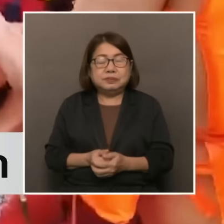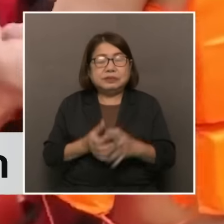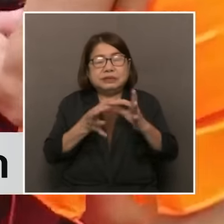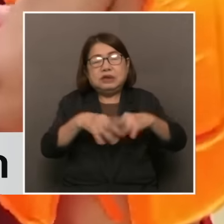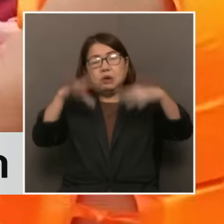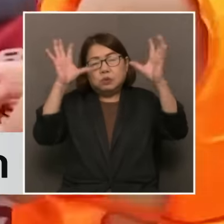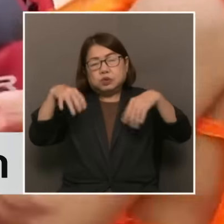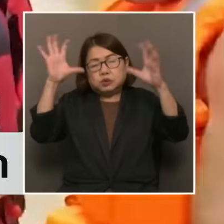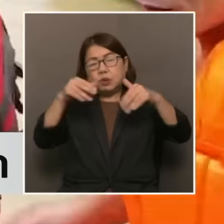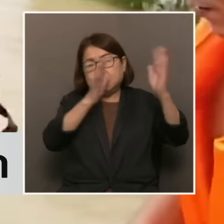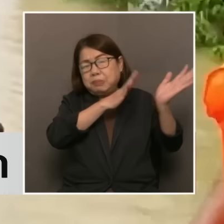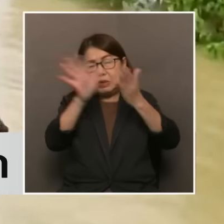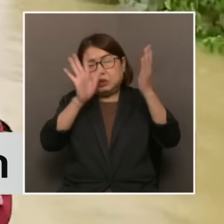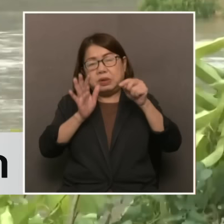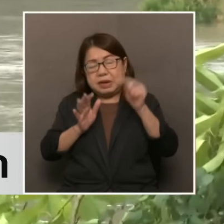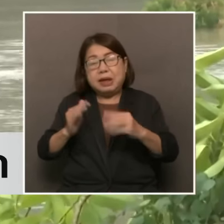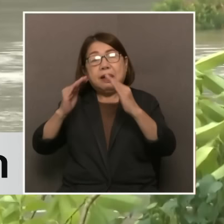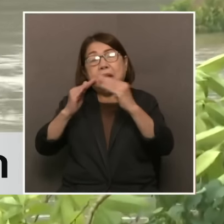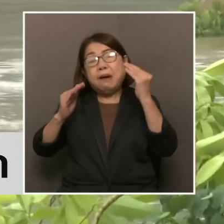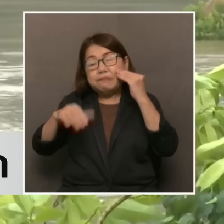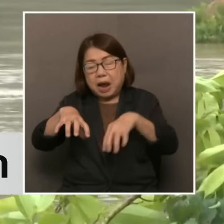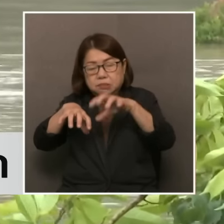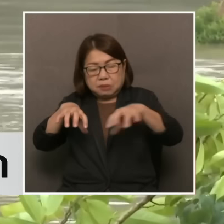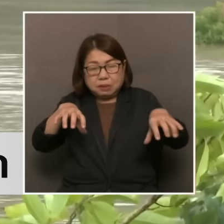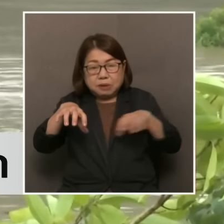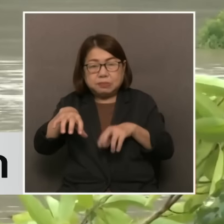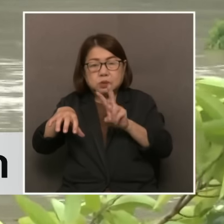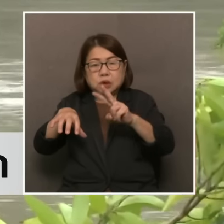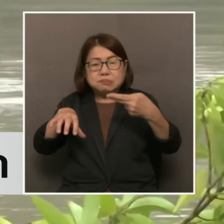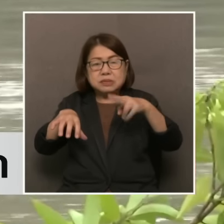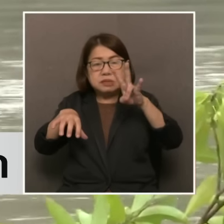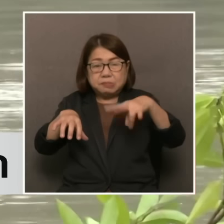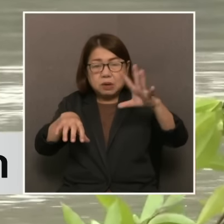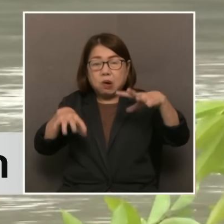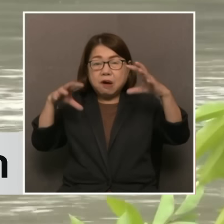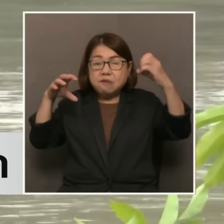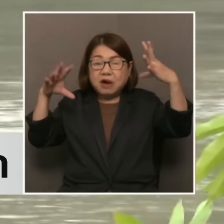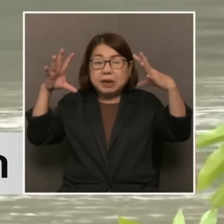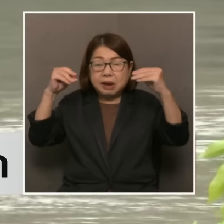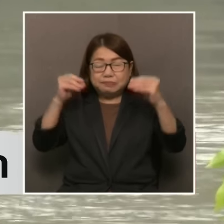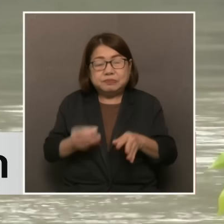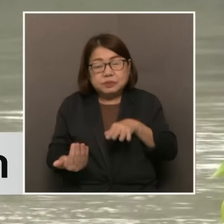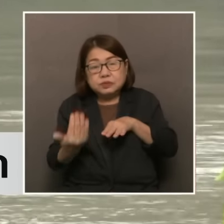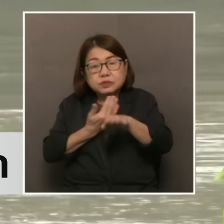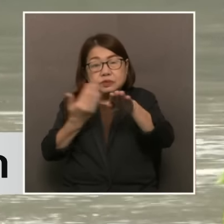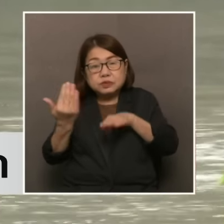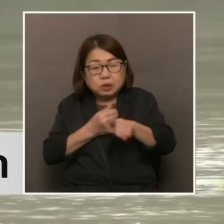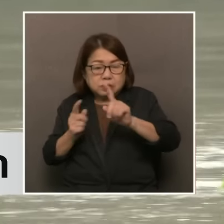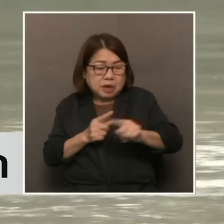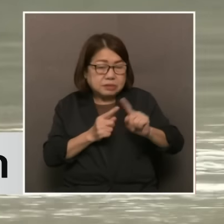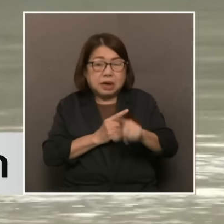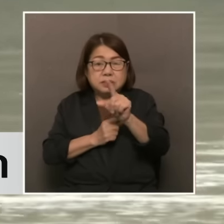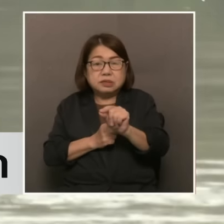นี้ครัมีบานเรือน 25,700 หัคาเรือนที่ไม่มไฟาใช้ถนน 22 สายถูกปิด